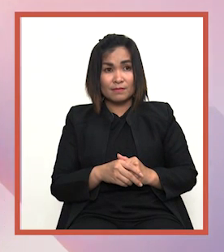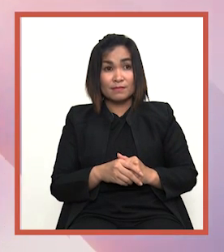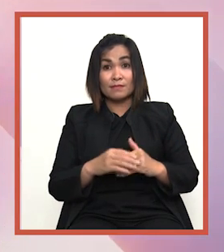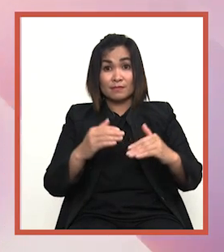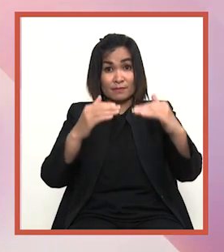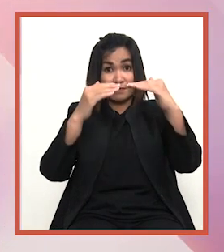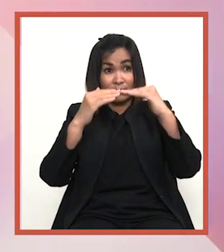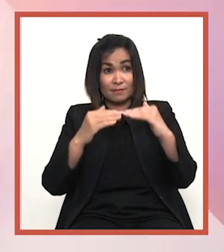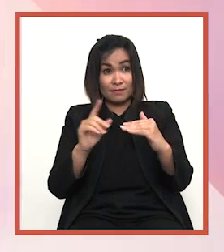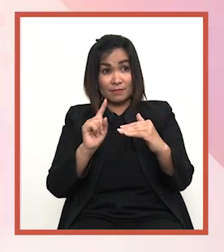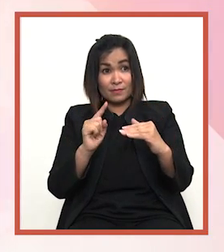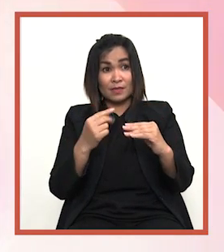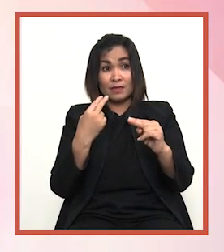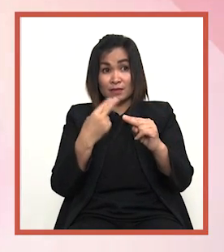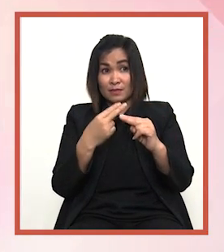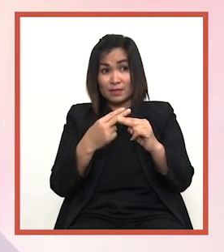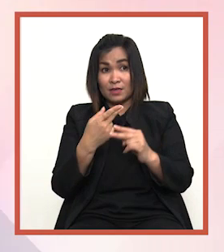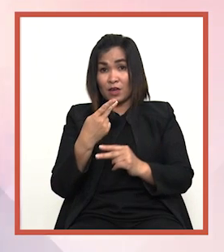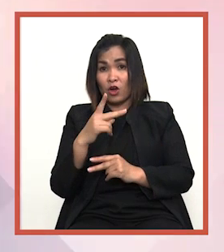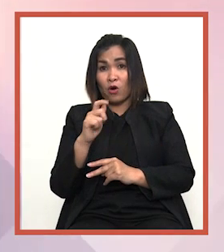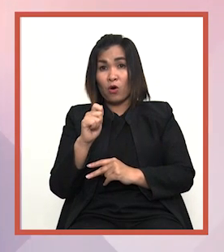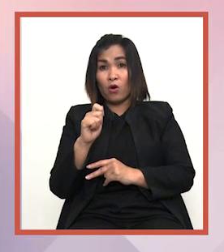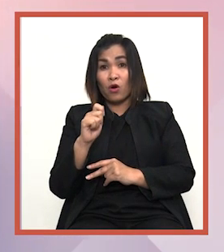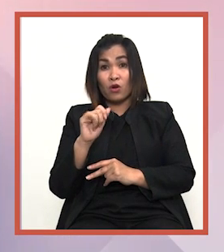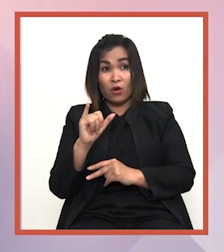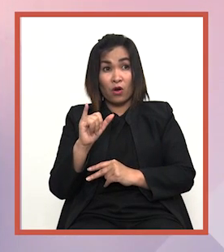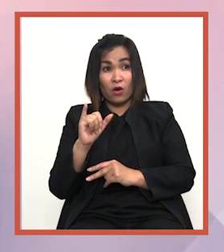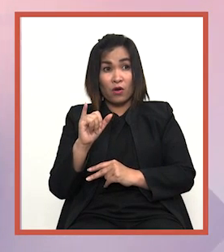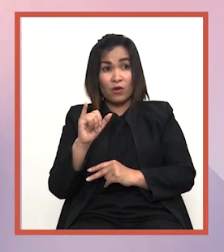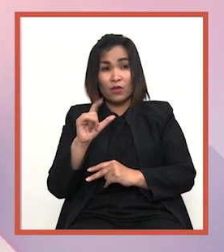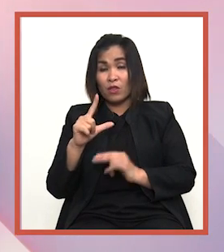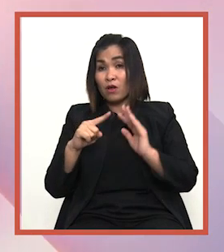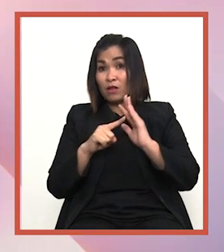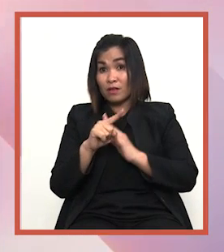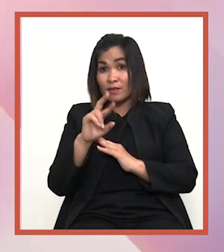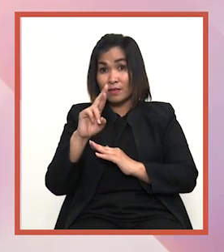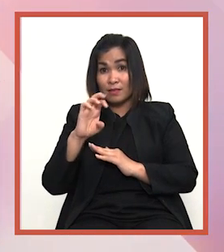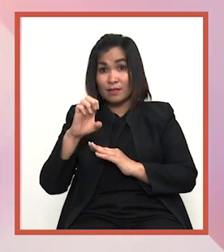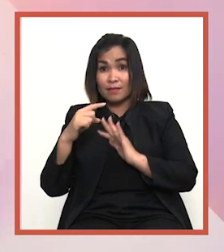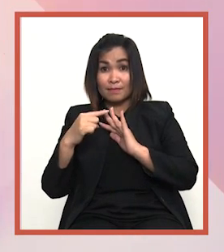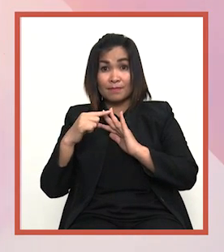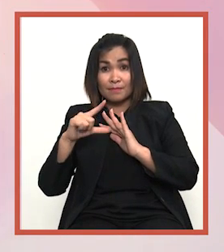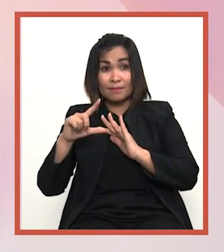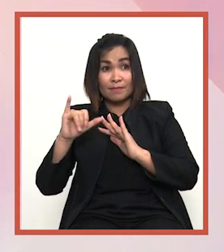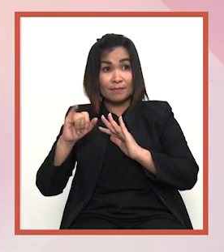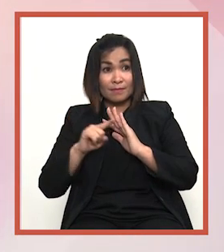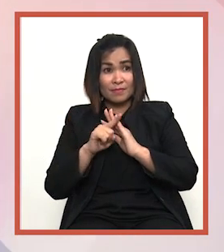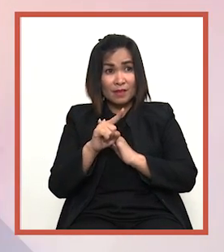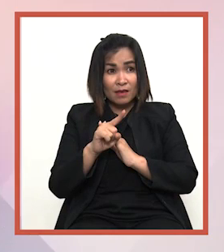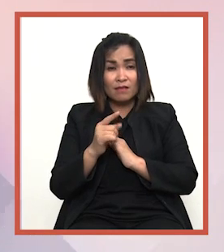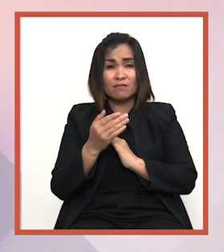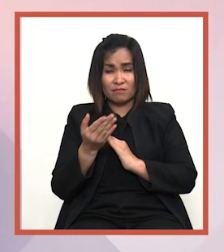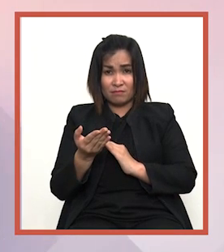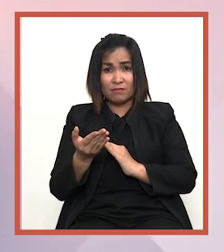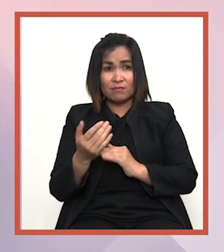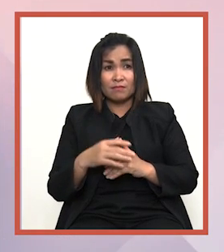ส่วนต่อไปครับคอยล์รีเลย์หรือคอนแทคเตอร์คอยล์รีเลย์หรือคอนแท